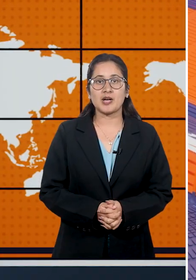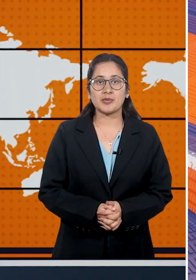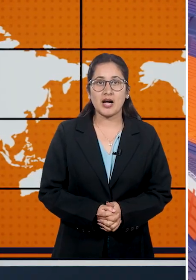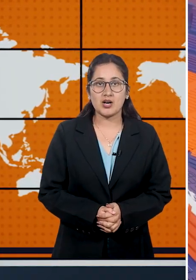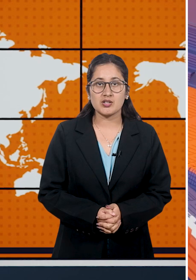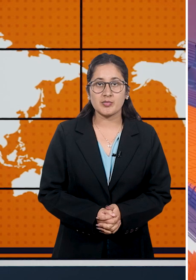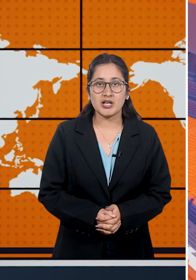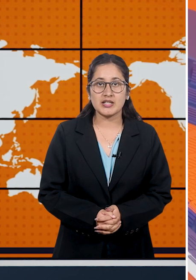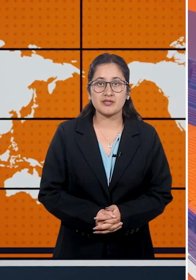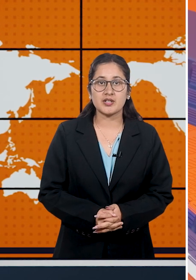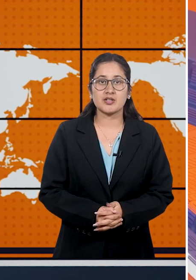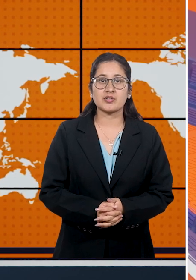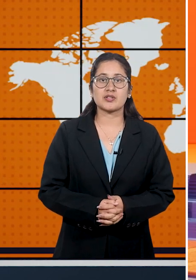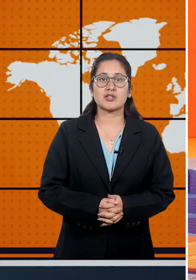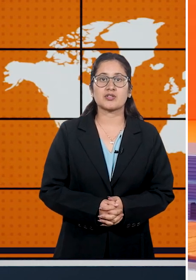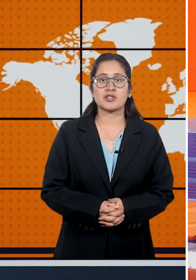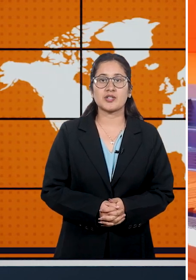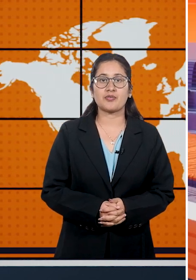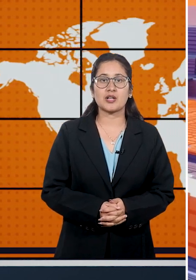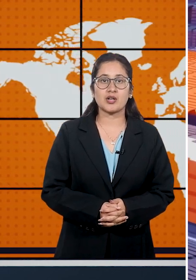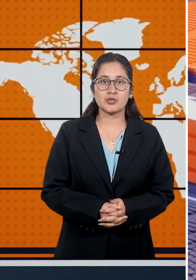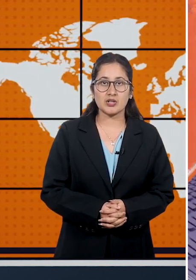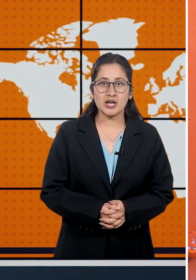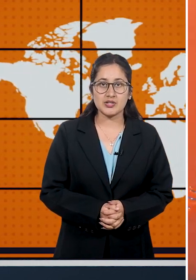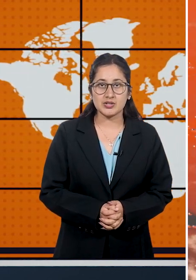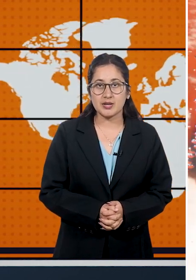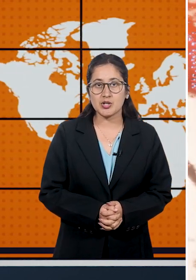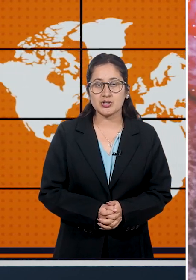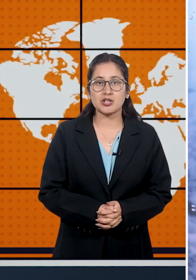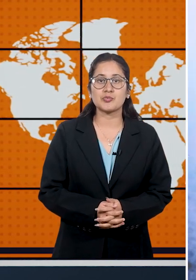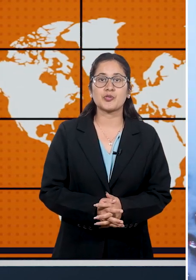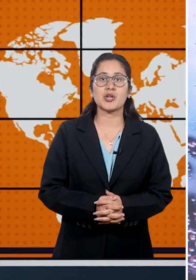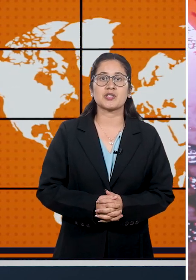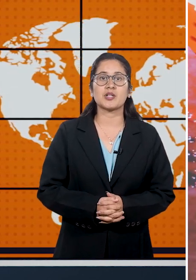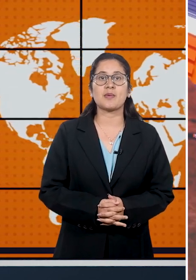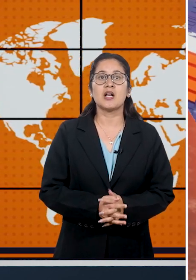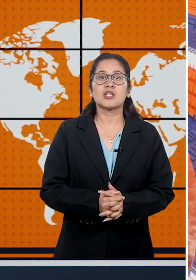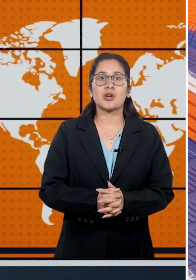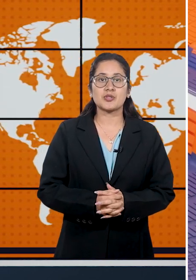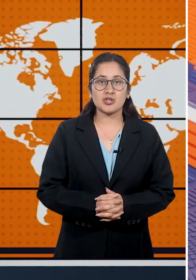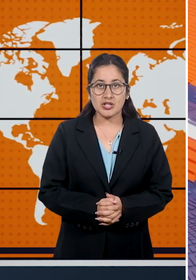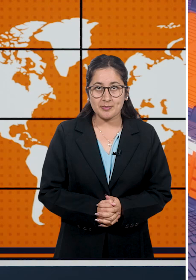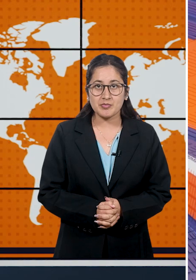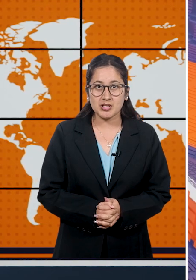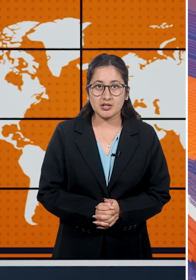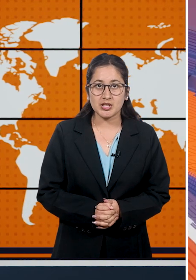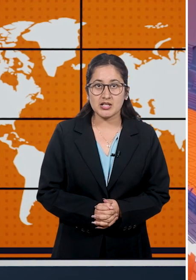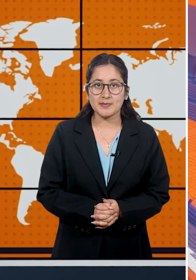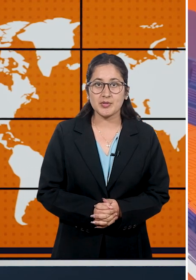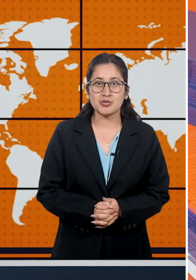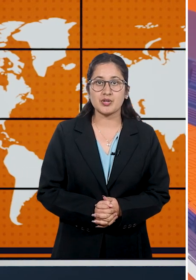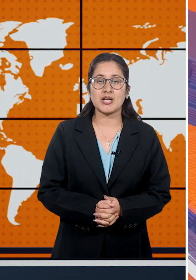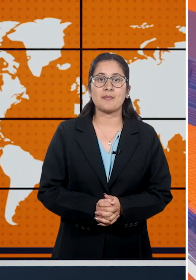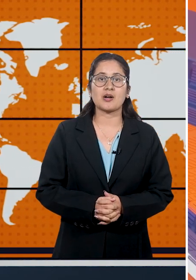सहकारी ठगीमा विवाह अंशभन्डादेखि ऋण र सेयर सदस्य समेत फेक रहेको सहकारी संस्था बचत रकम दुरुपयोग सम्बन्धमा संसदीय छानबिन विशेष